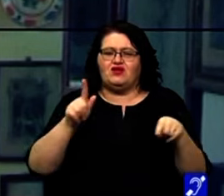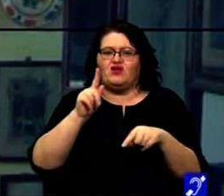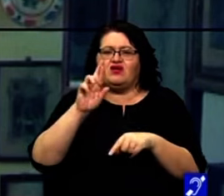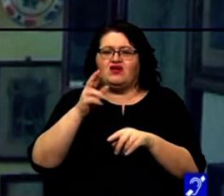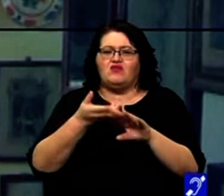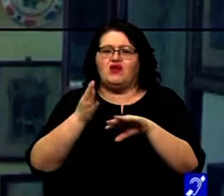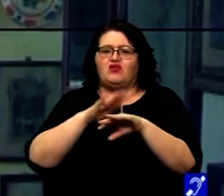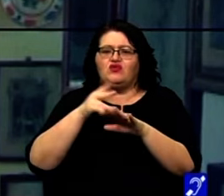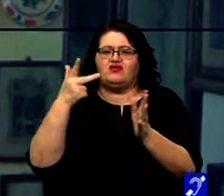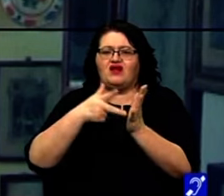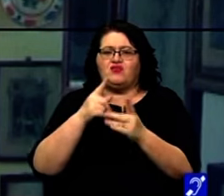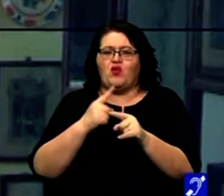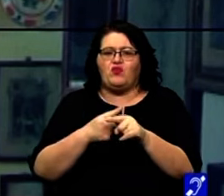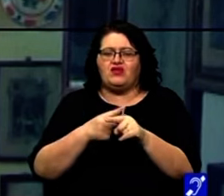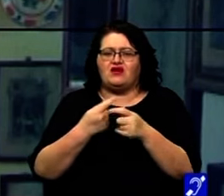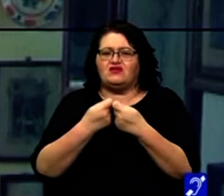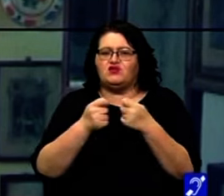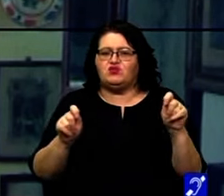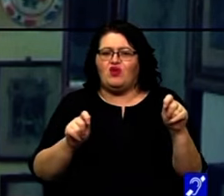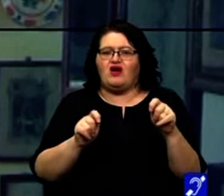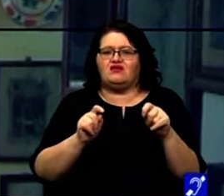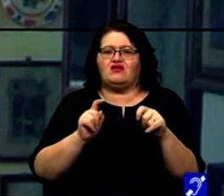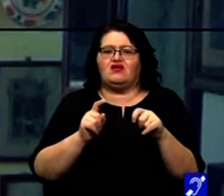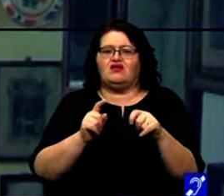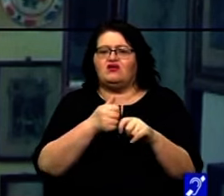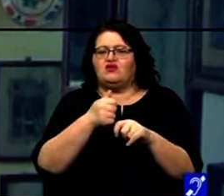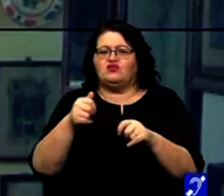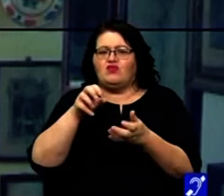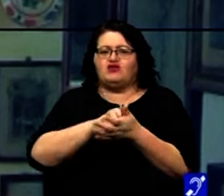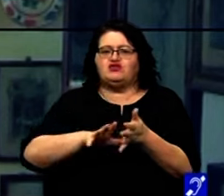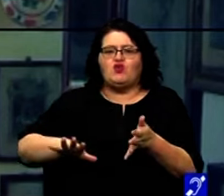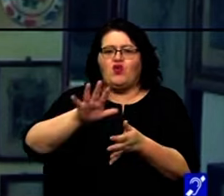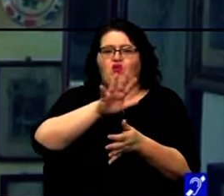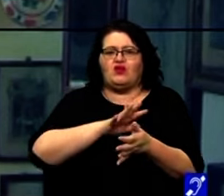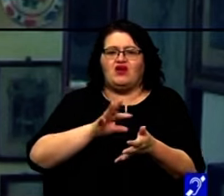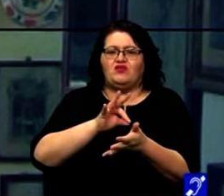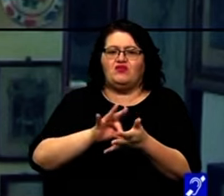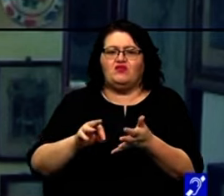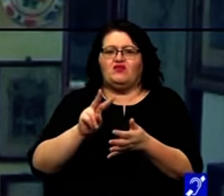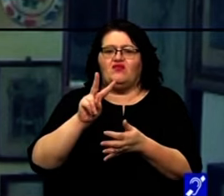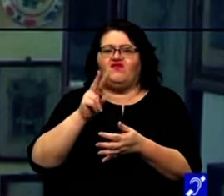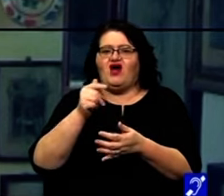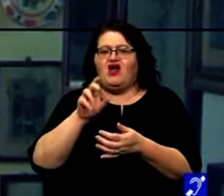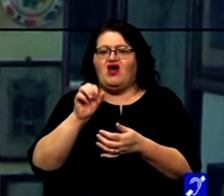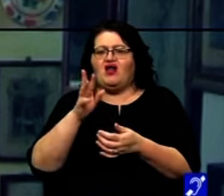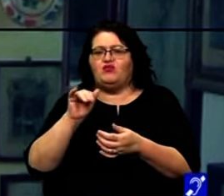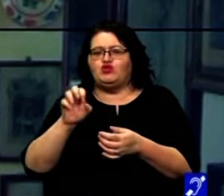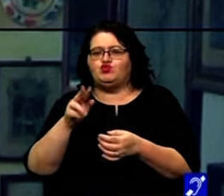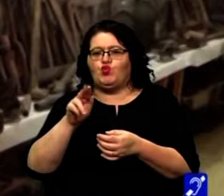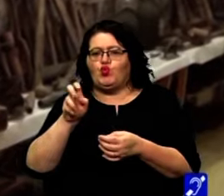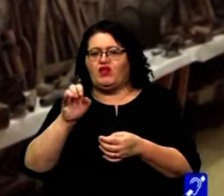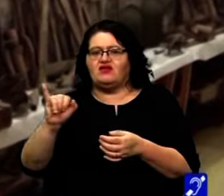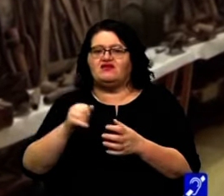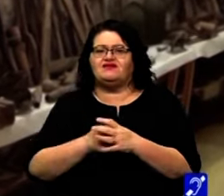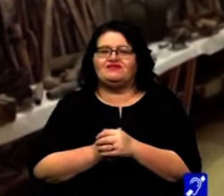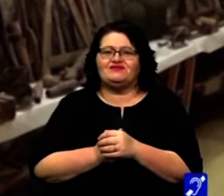peste 3.000 de obiecte, toate aparținând exclusiv zonei etnofolclorice Valea Almăjului.